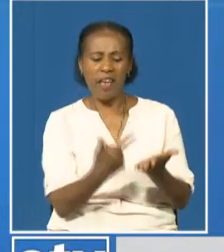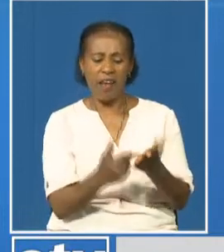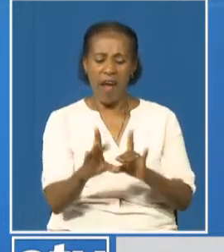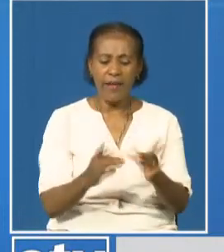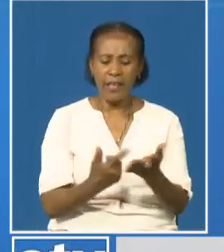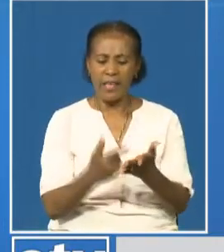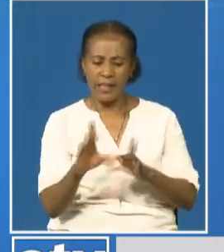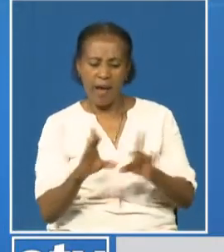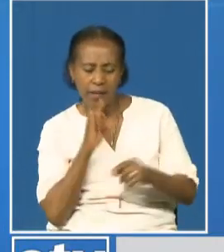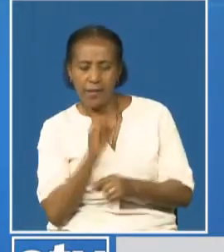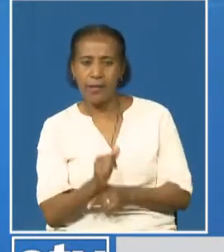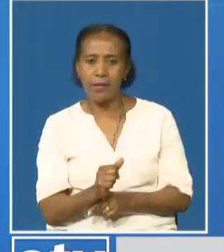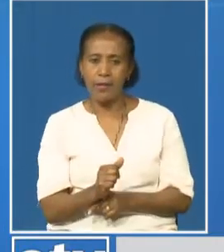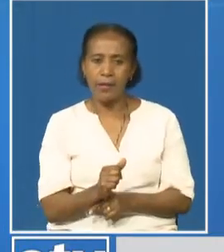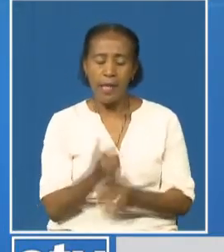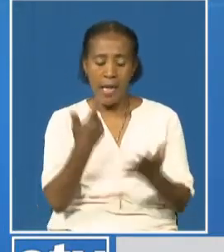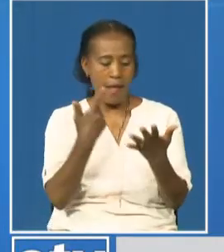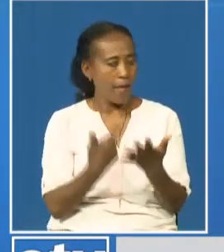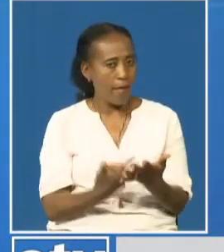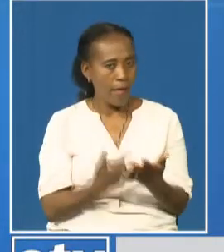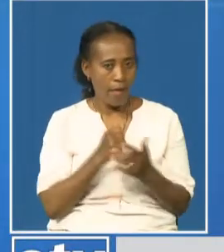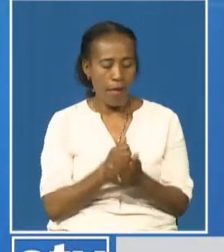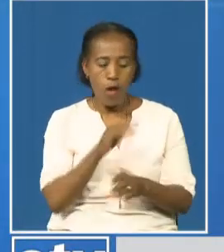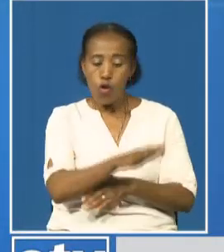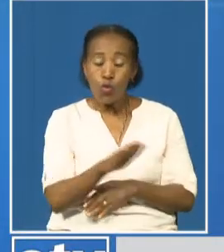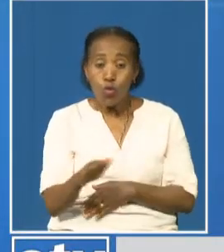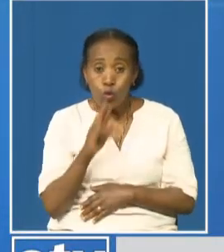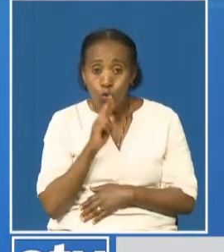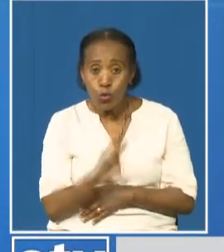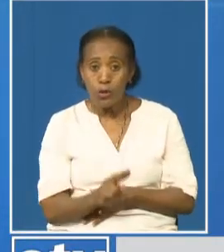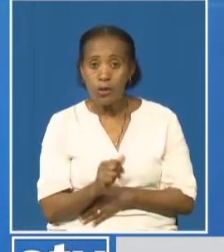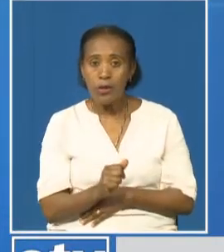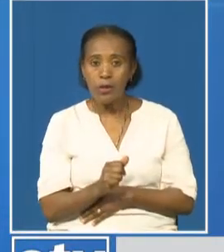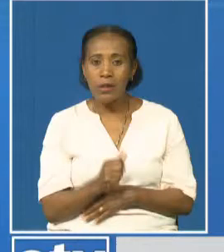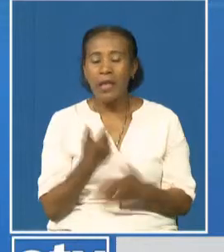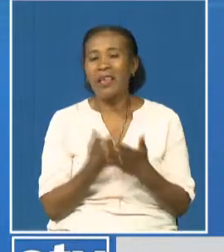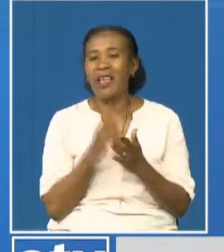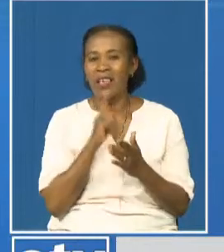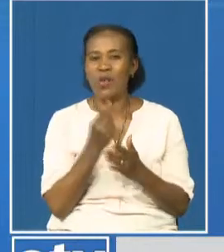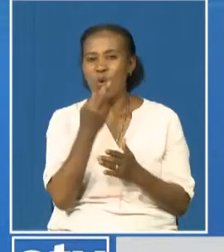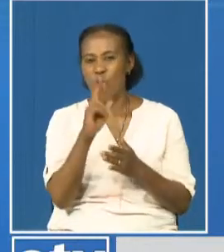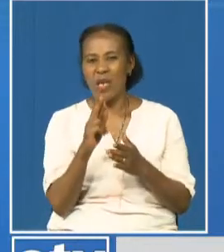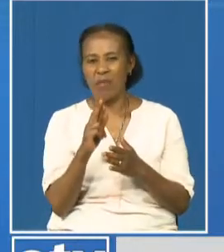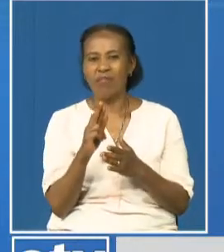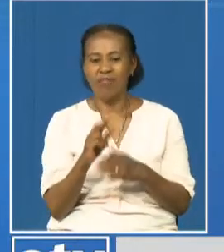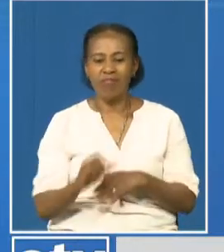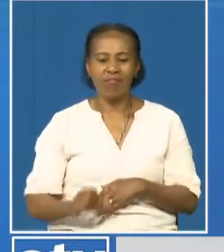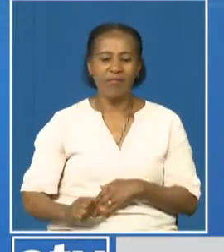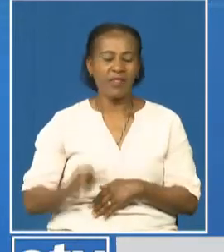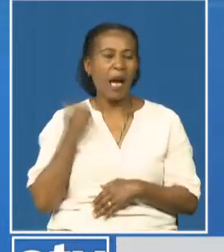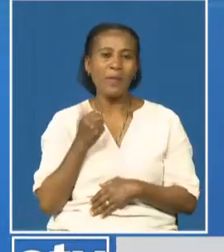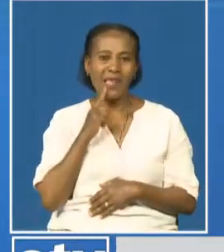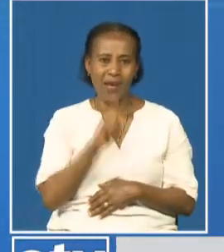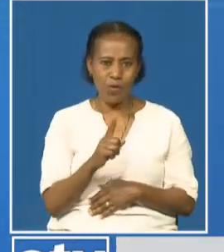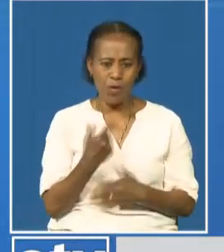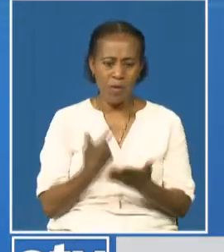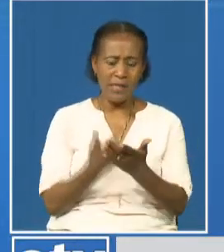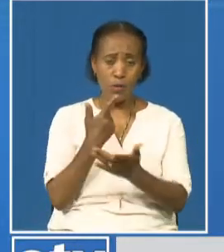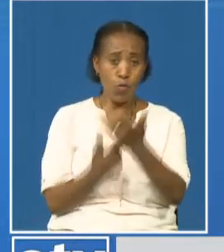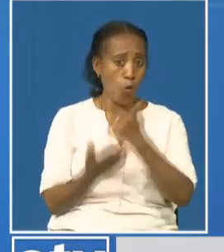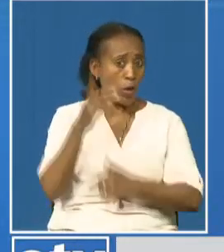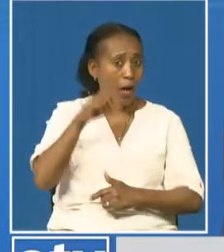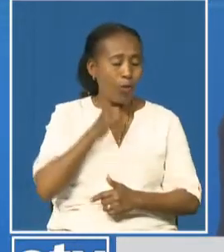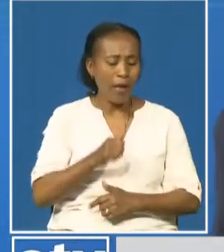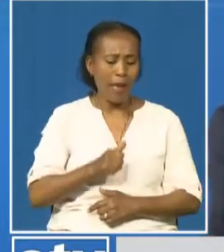ይሄን እንደዚህ ይሄ ልጆቹም ሪቤል ያረጋሉ ወይም ደግሞ ያመጻሉ በእንደዚህ አይነት ነገር በውይይት